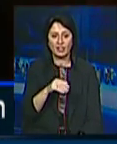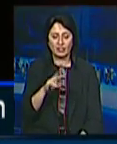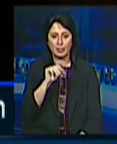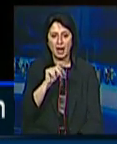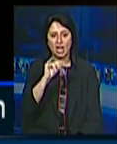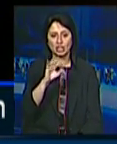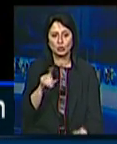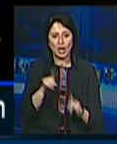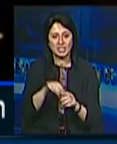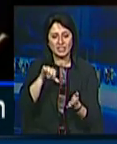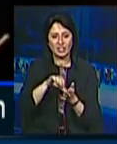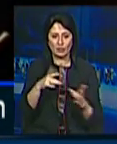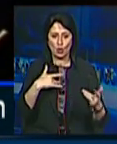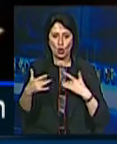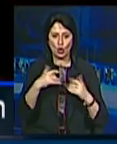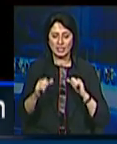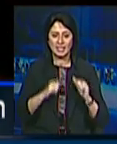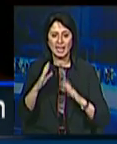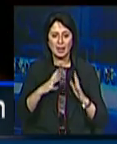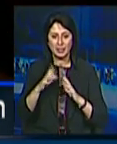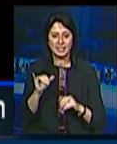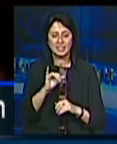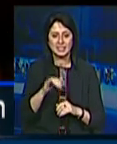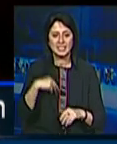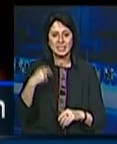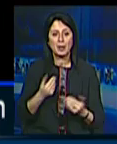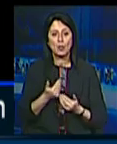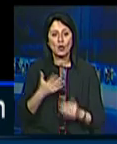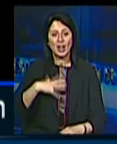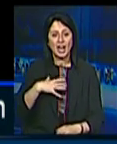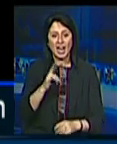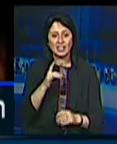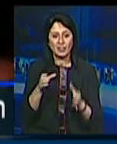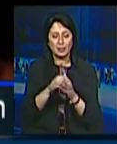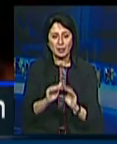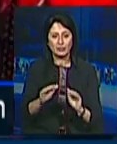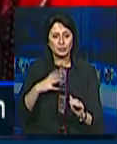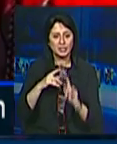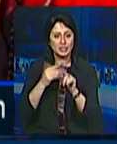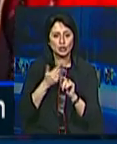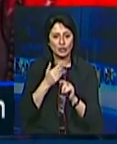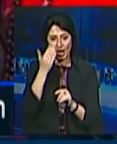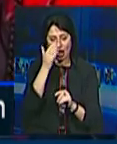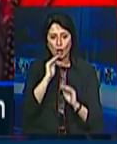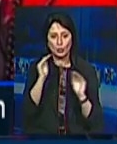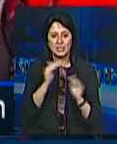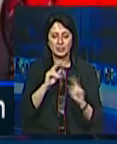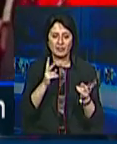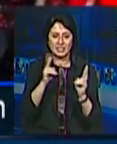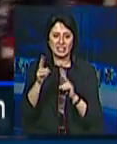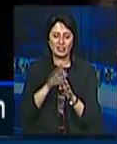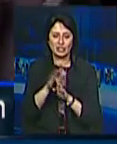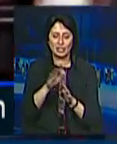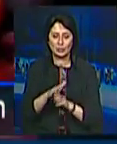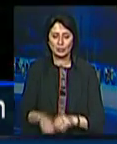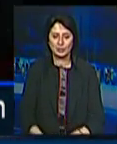მაკა ჩიჩუა ასევე დაესწრნენ კონცერტის რეპეტიცია, სადაც საფრანგეთში მცხოვრებმა ქართული დიასპორის პატარა წარმომადგენლებმა ხალხური სიმღერები და ცეკვები